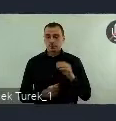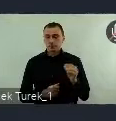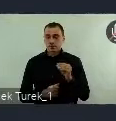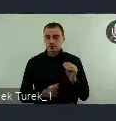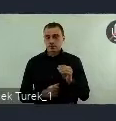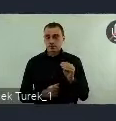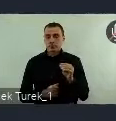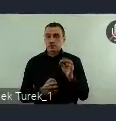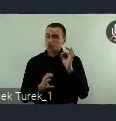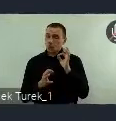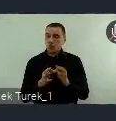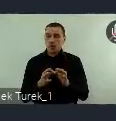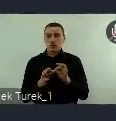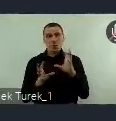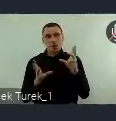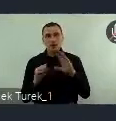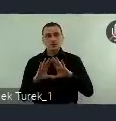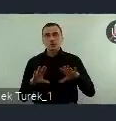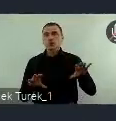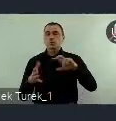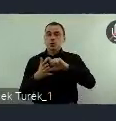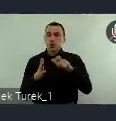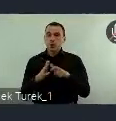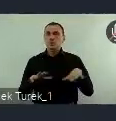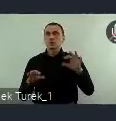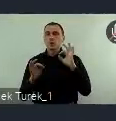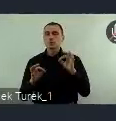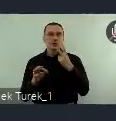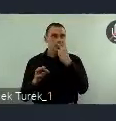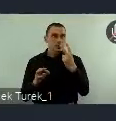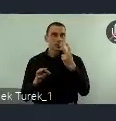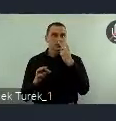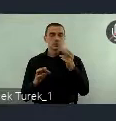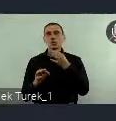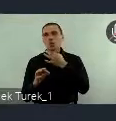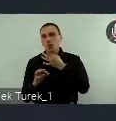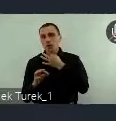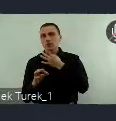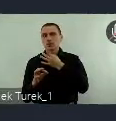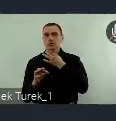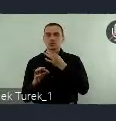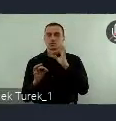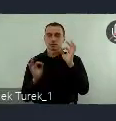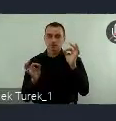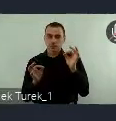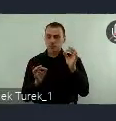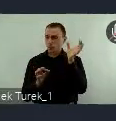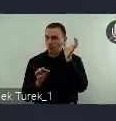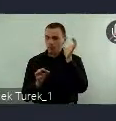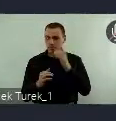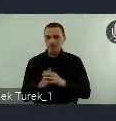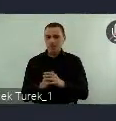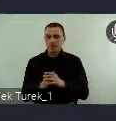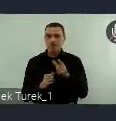sposób przynajmniej wizualnej dotykowy lub głosowy to się odnosi do pytania które zadała Joanna apropo tablicy